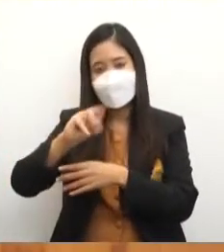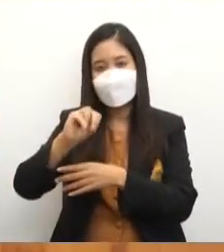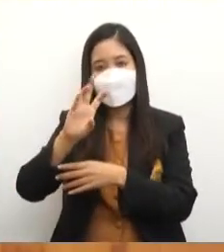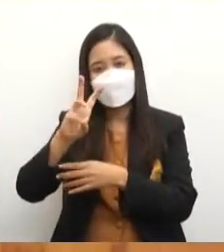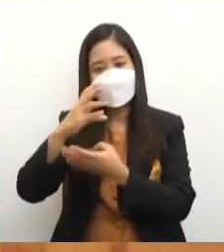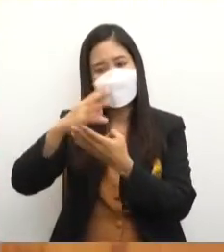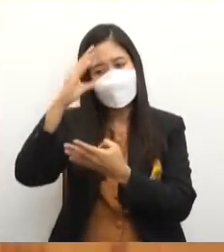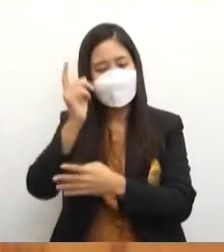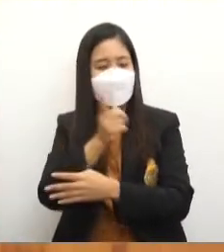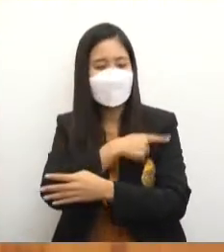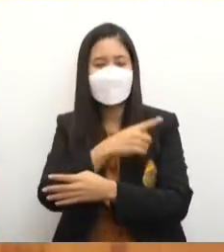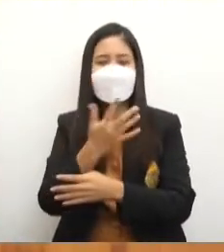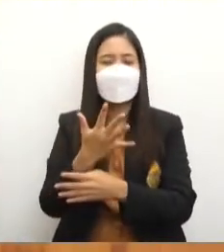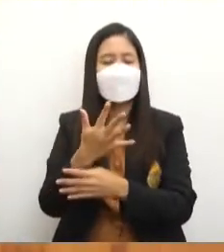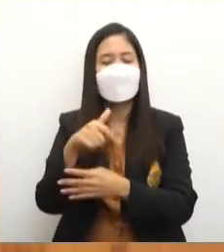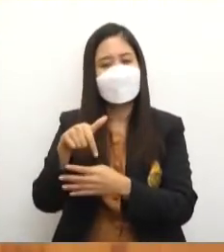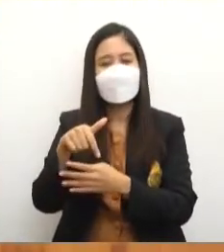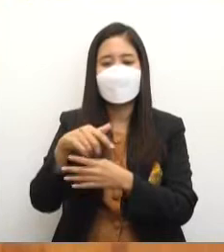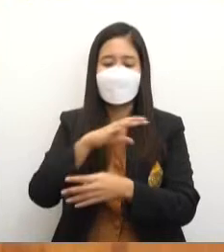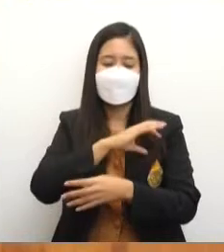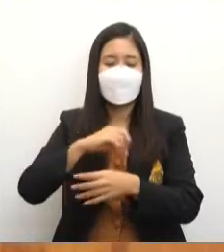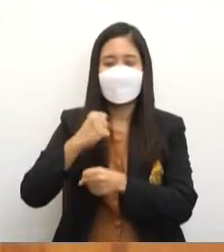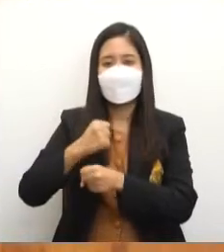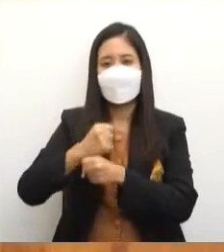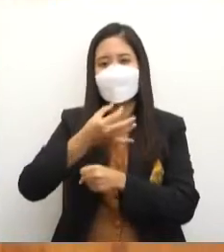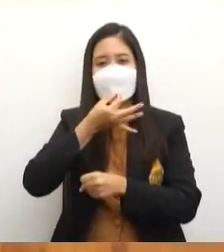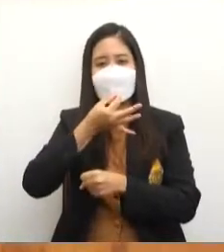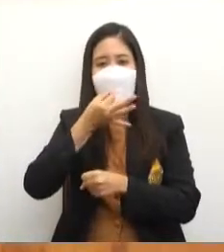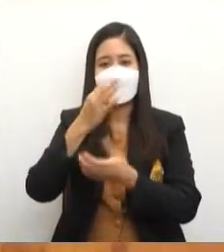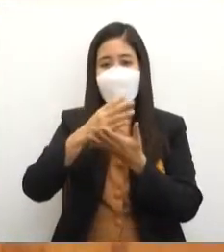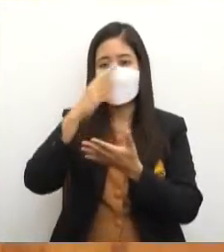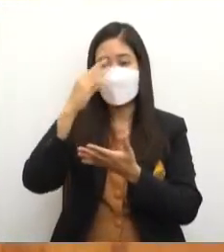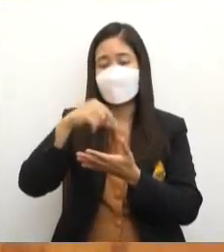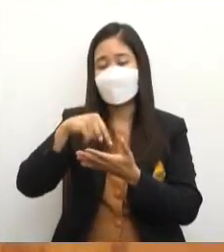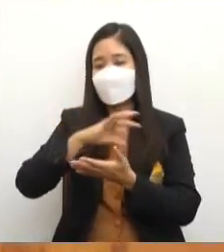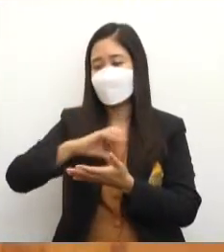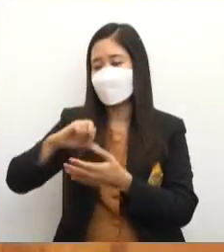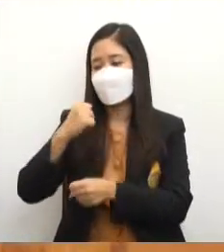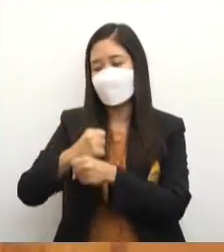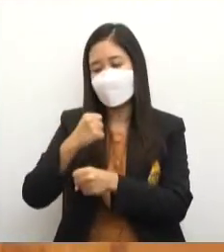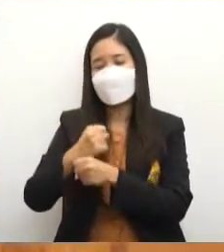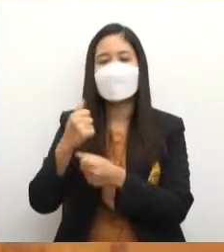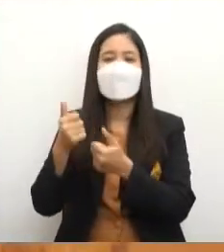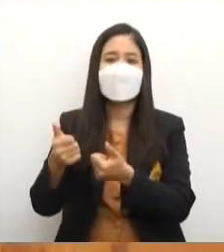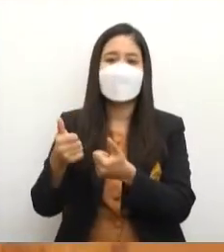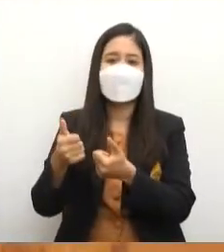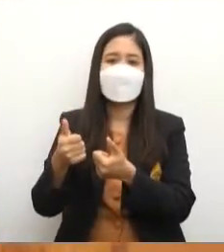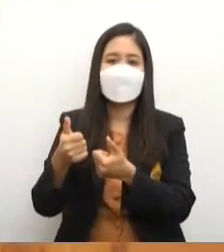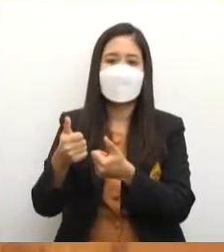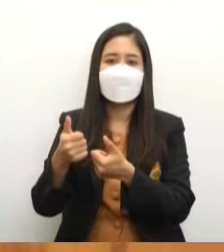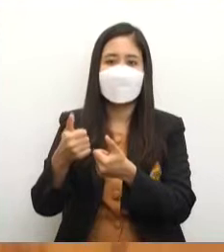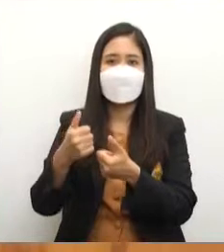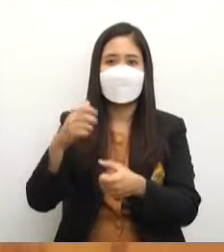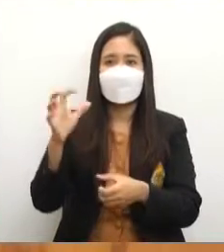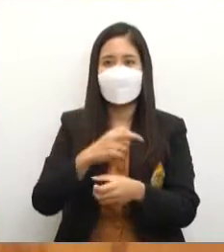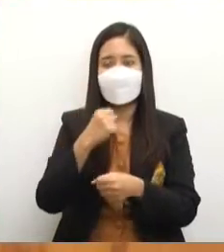อในระดับมหาลัยเขาจะอาจจะใช้อาชีพตรงนี้ในการที่จะไปประกอบอาชีพนะคะเพราะว่าในหมู่บ้านของเขาจะเป็นหย่อมบ้